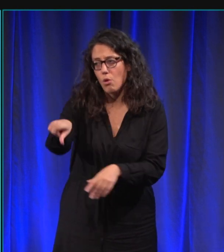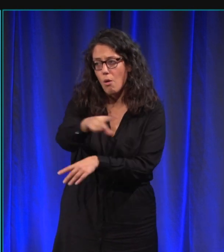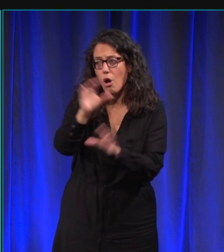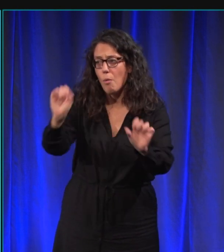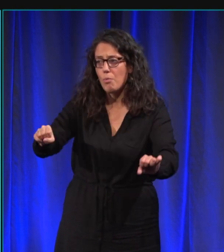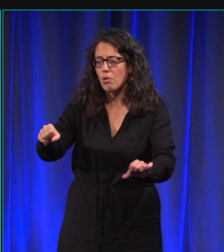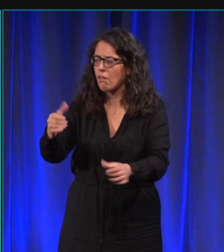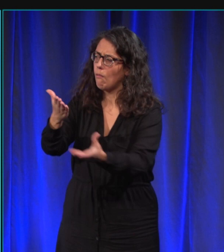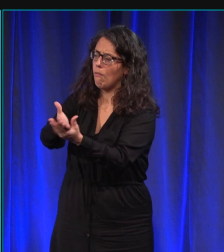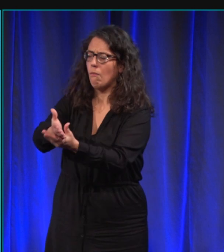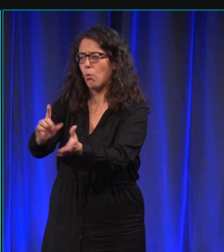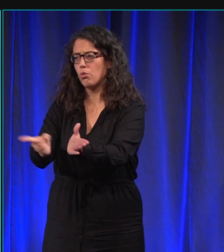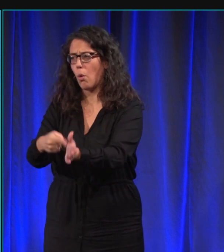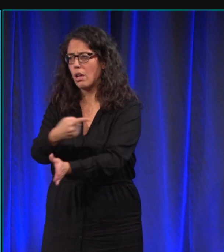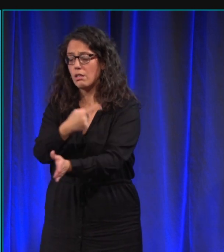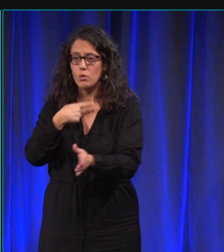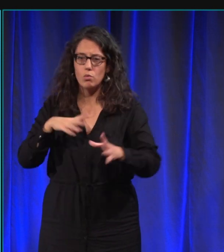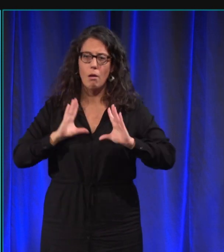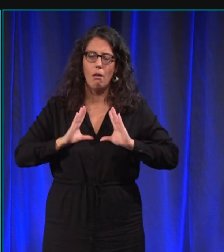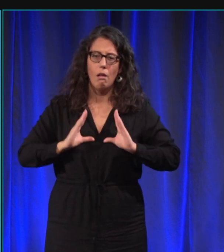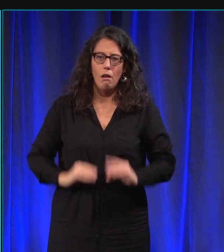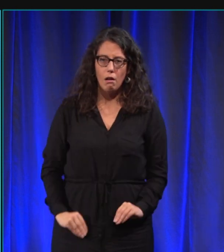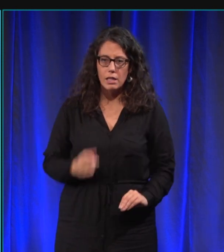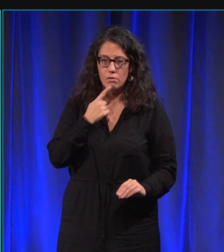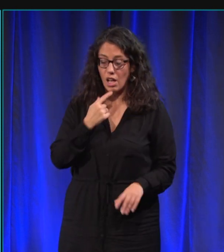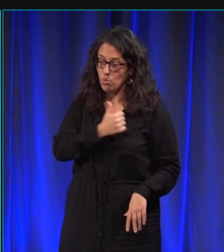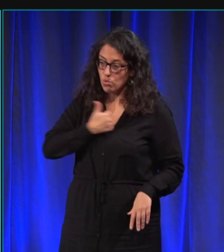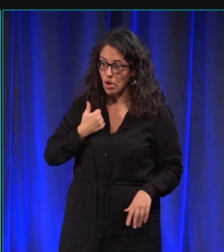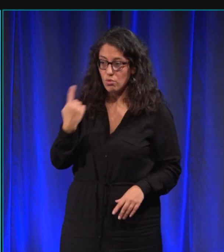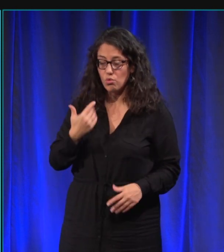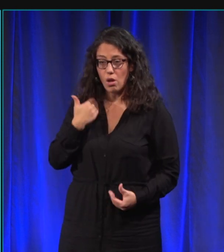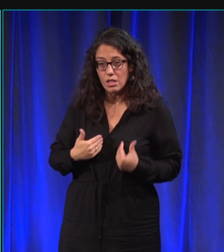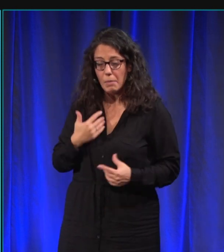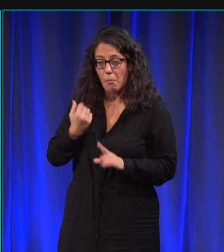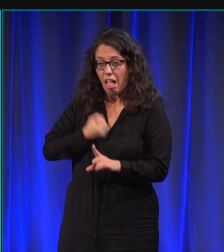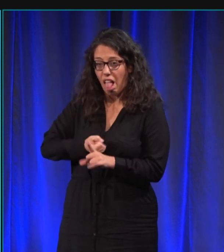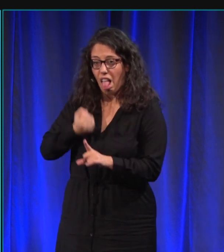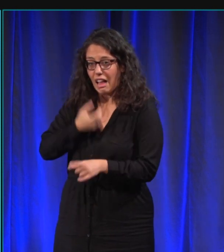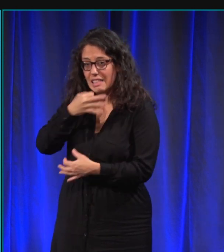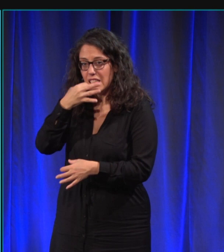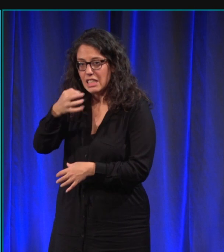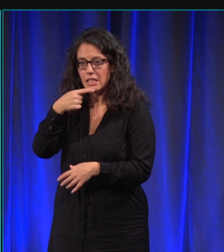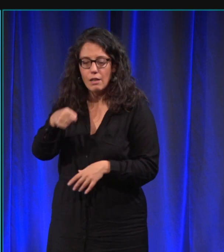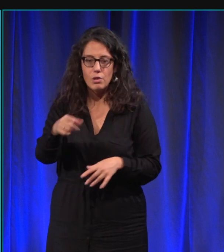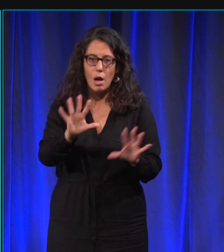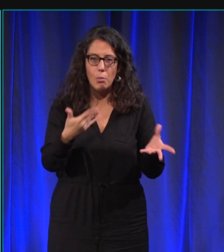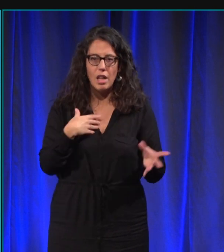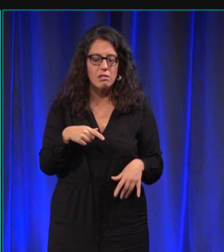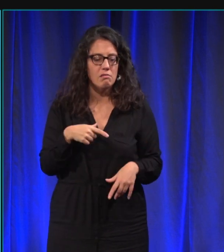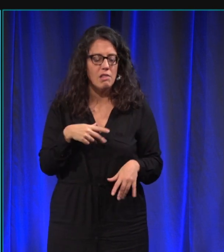et ça permet aux gens de se rendre compte qu'on n'est pas les seuls à le dire et que du coup c'est peut-être vrai et du coup après ils vont vérifier ils ont l'air bien con